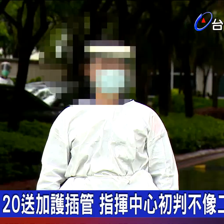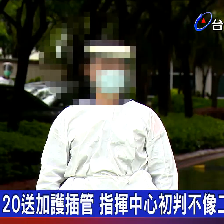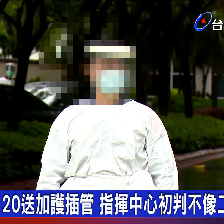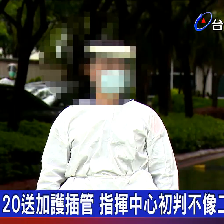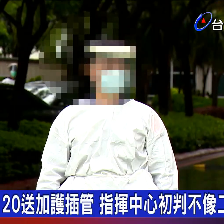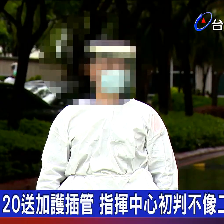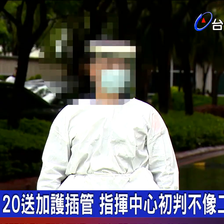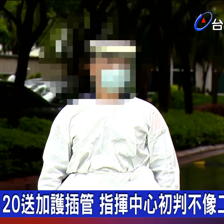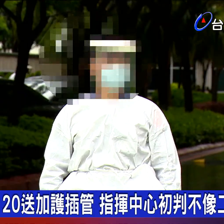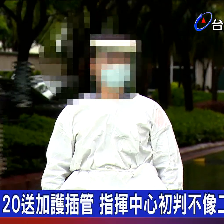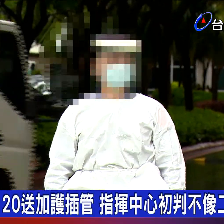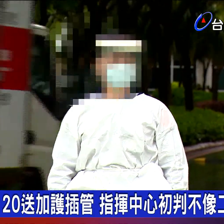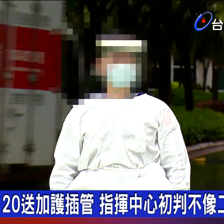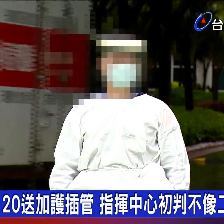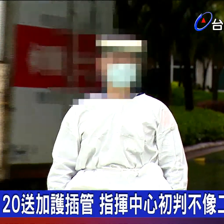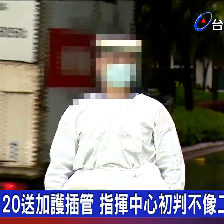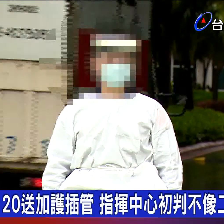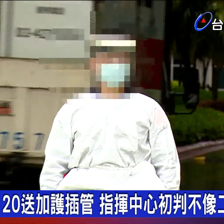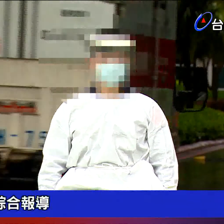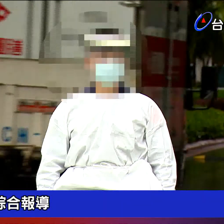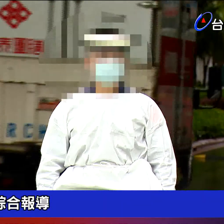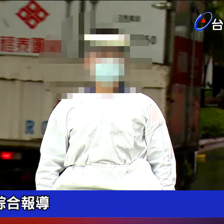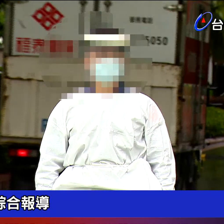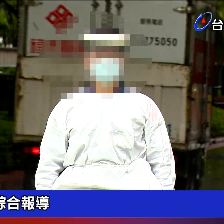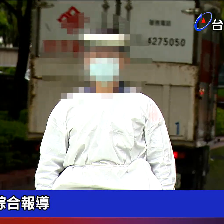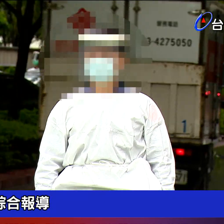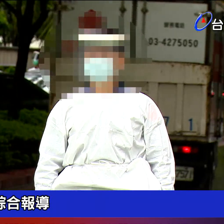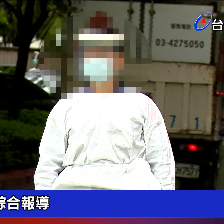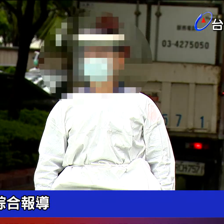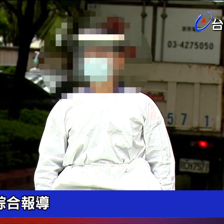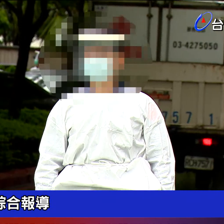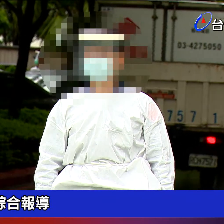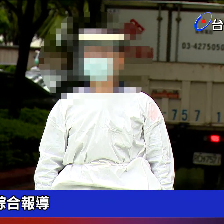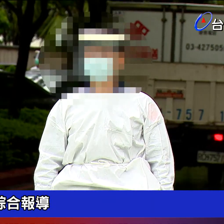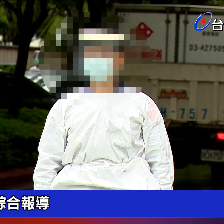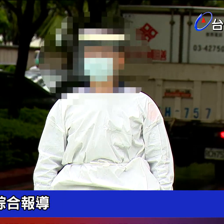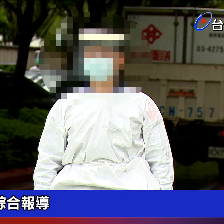至于案120究竟有无诚实告知接触史，也还要再厘清。记者纵报道。